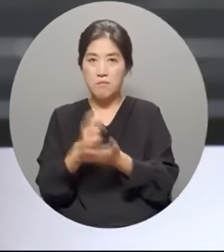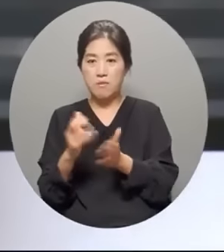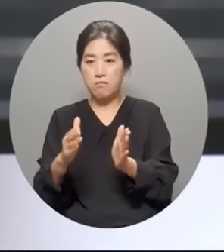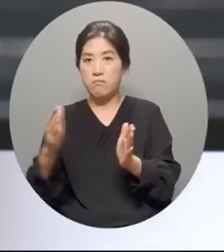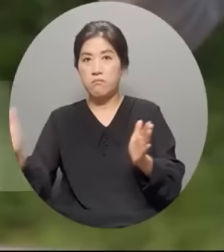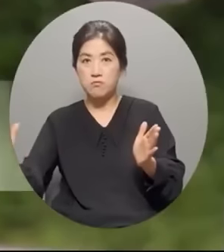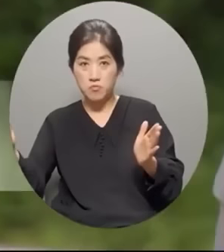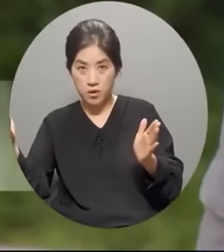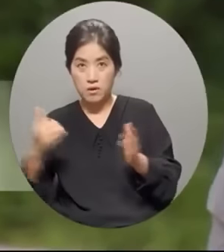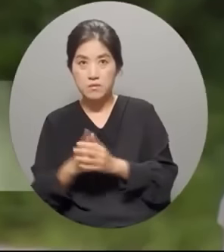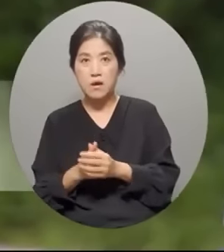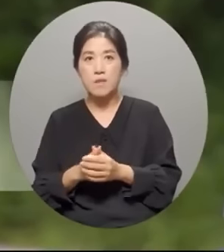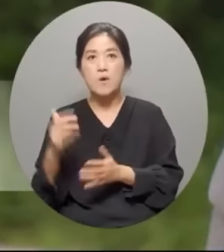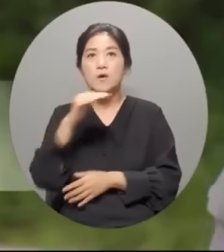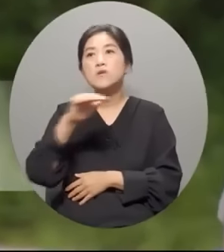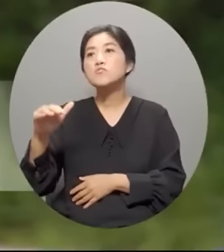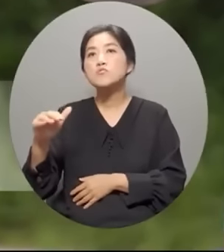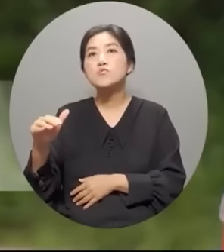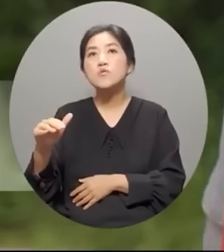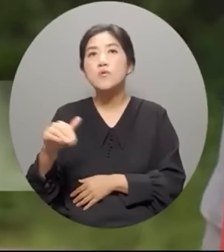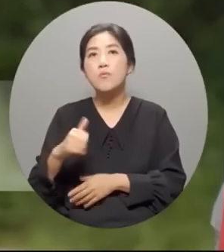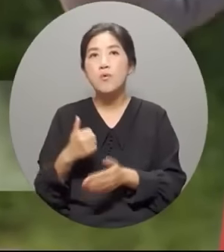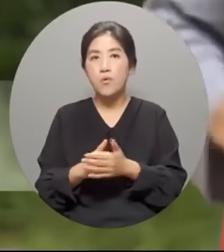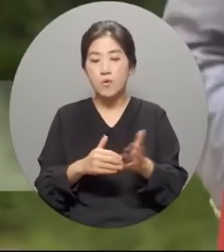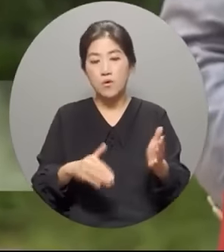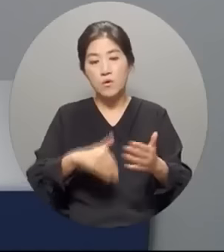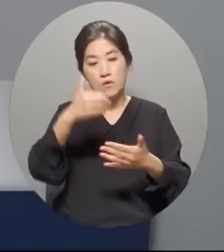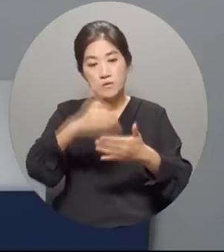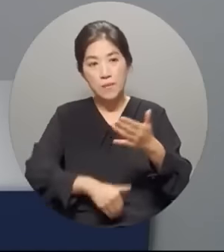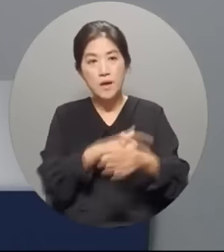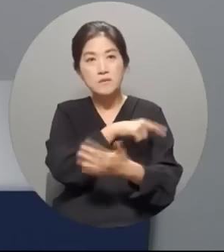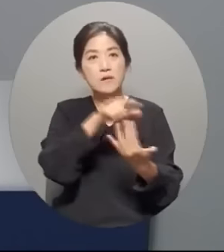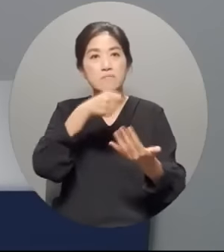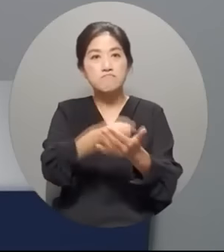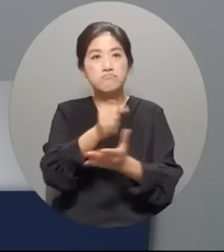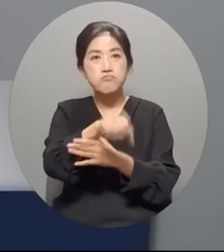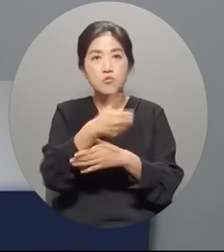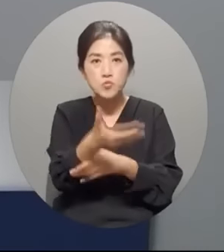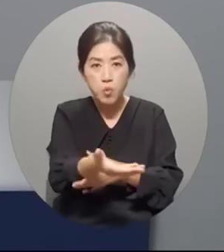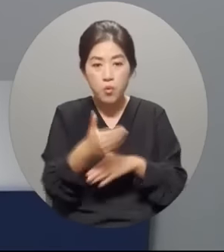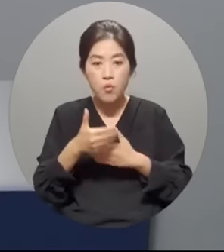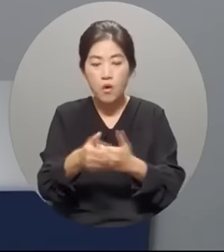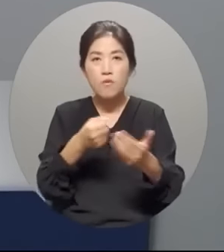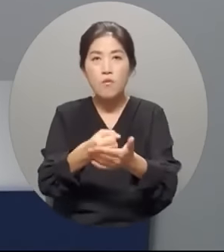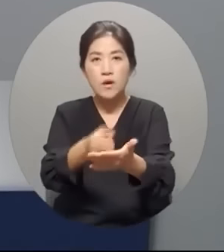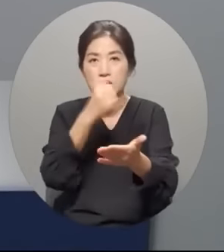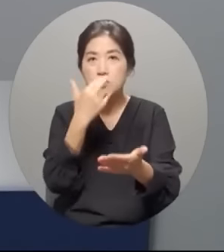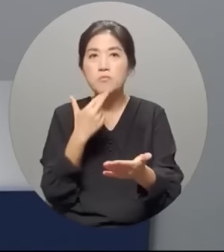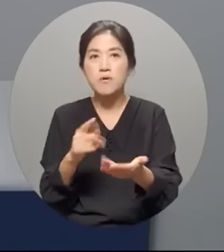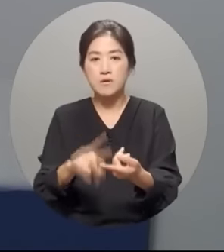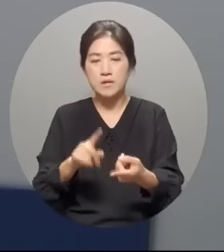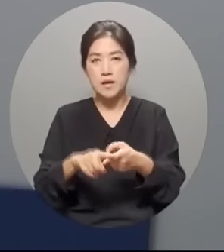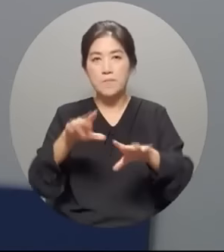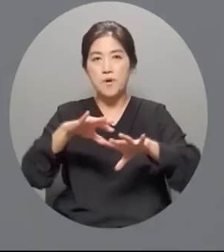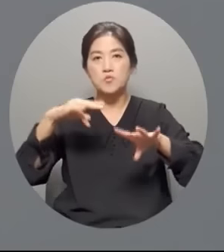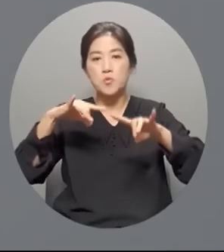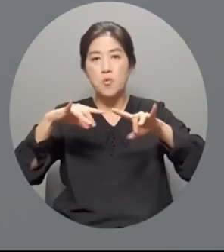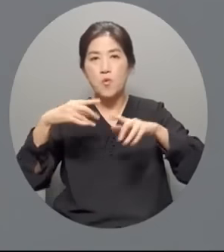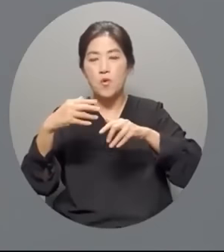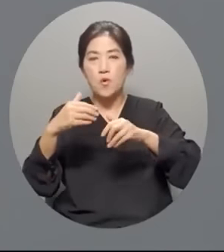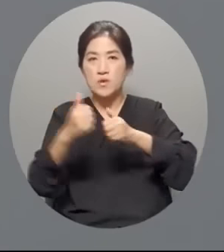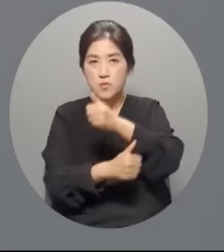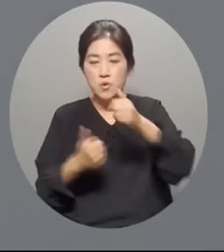연장되지만 어떤 기준으로 남는 이사들을 선정했고이 과정은 의결을 거쳤는지 방이는 설명하지 않고